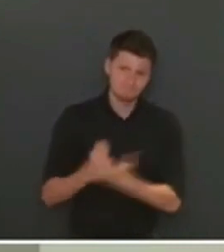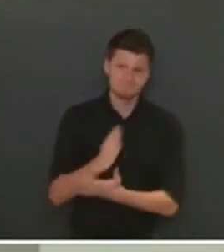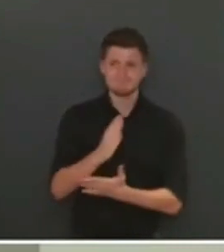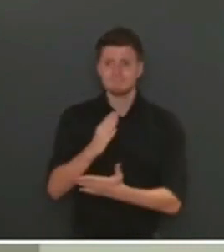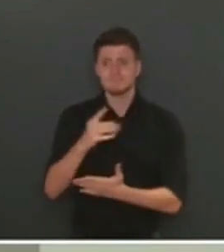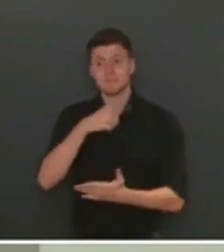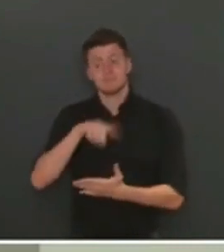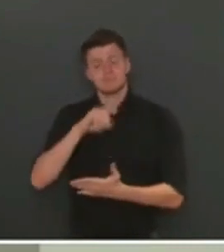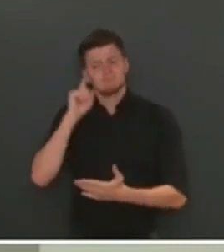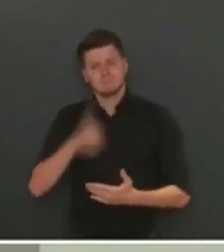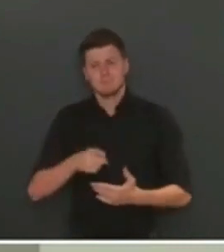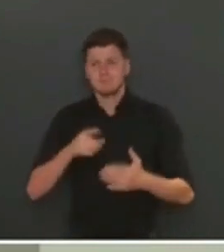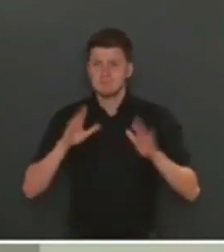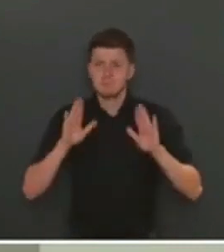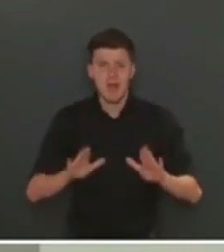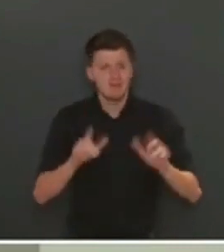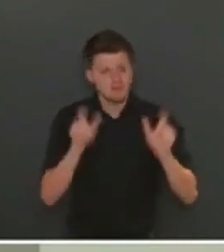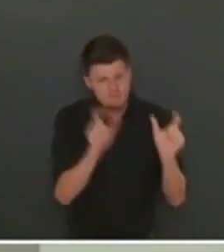تنسى